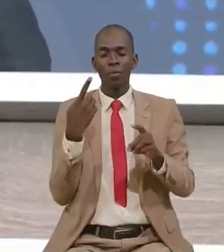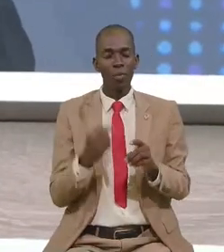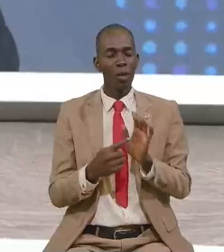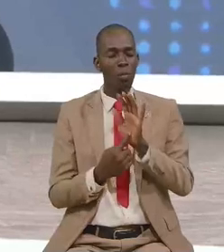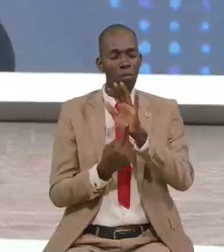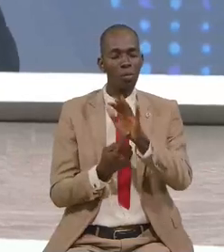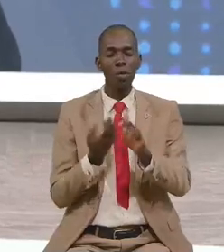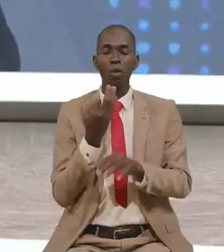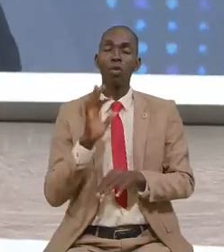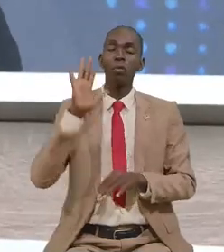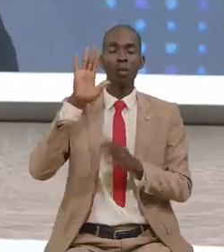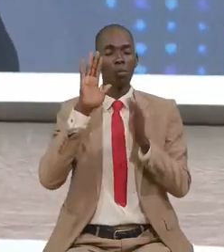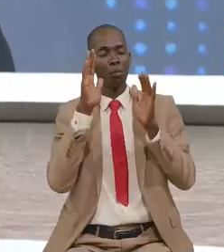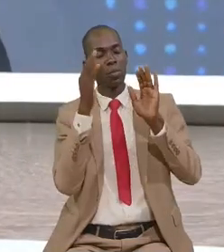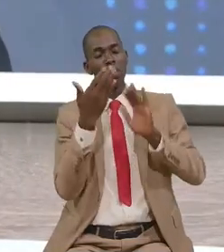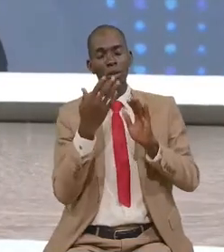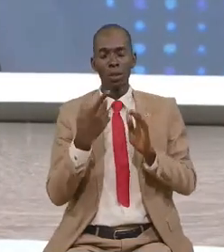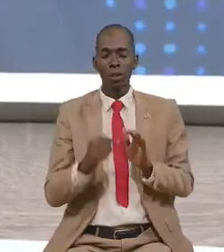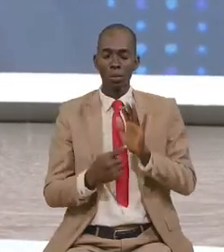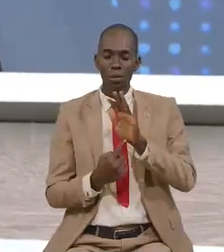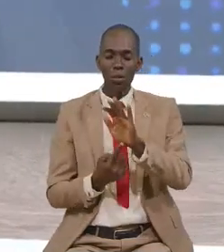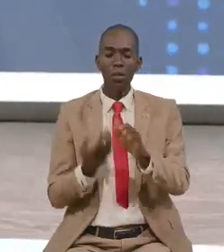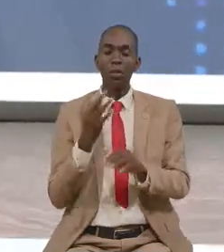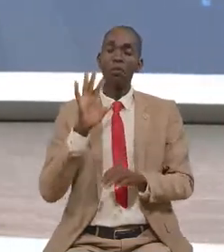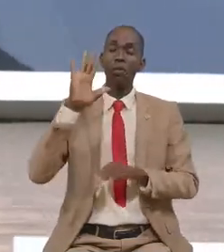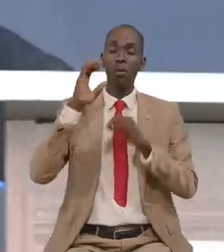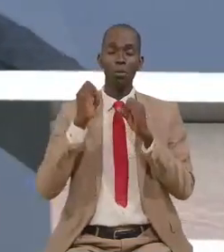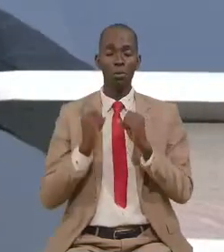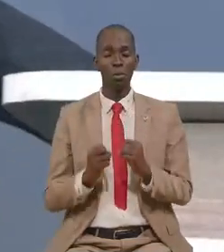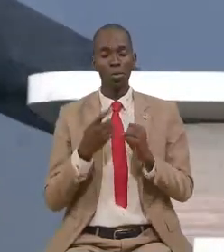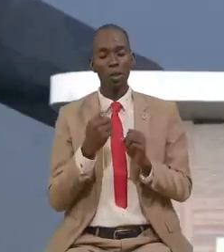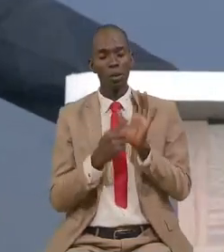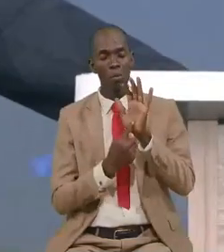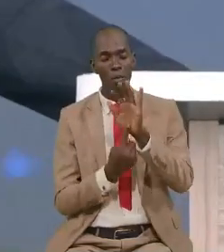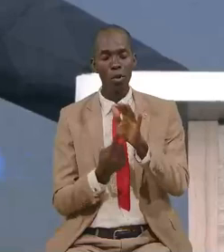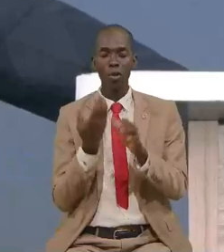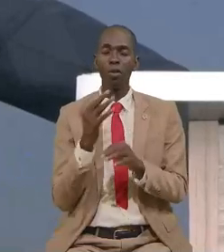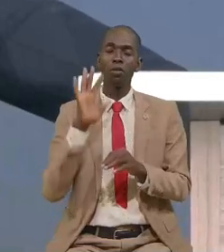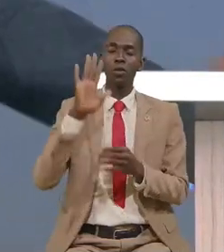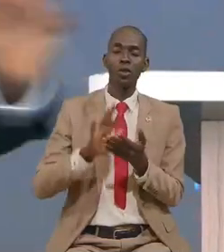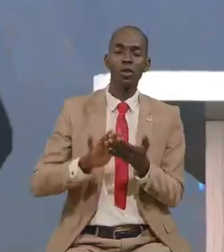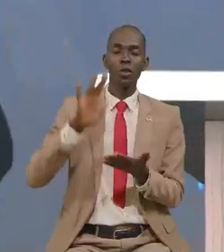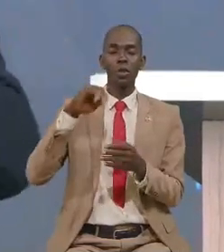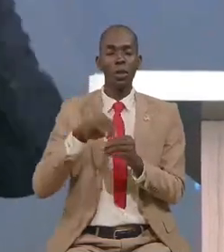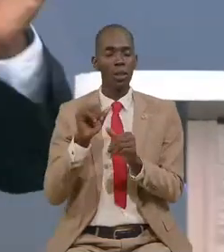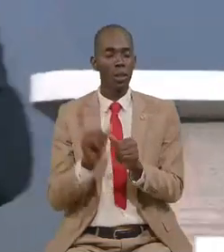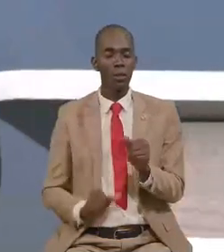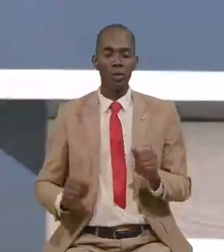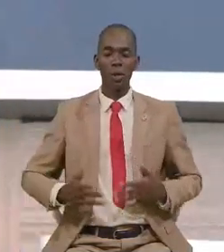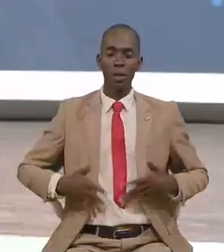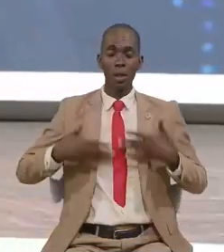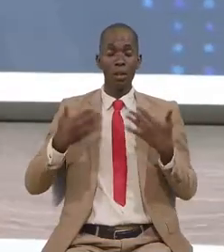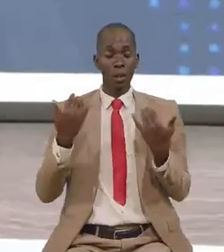ta présence, la manifestation de ta puissance, la manifestation de ta gloire dans chaque vie, même en